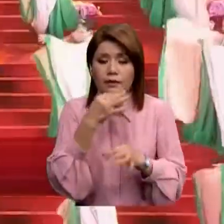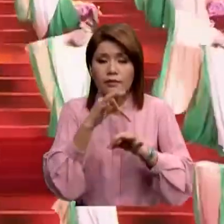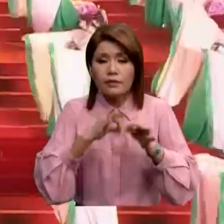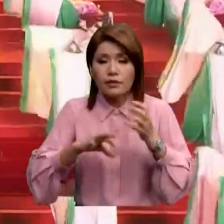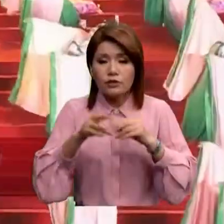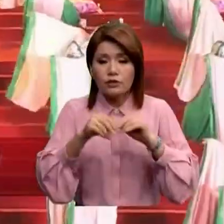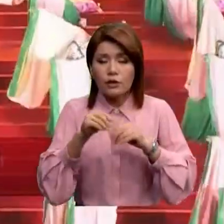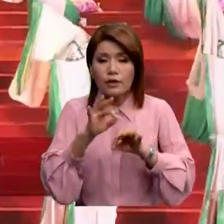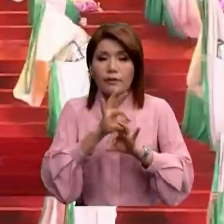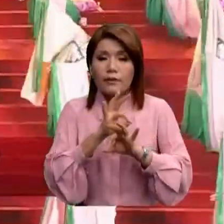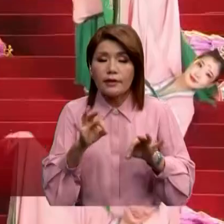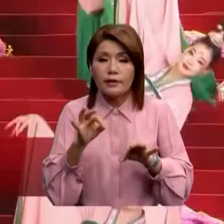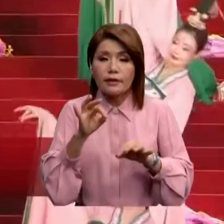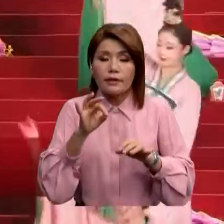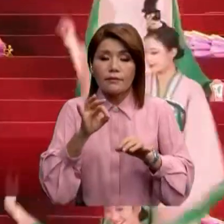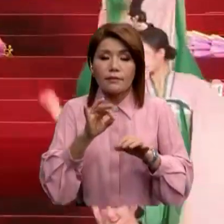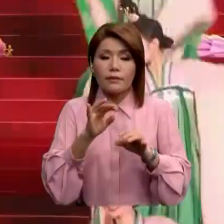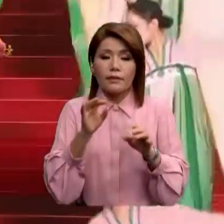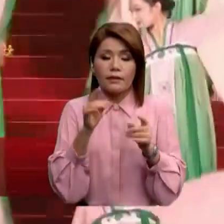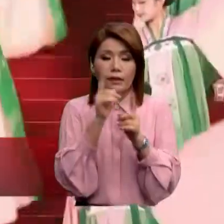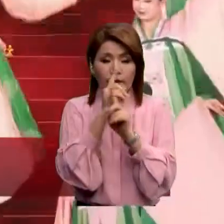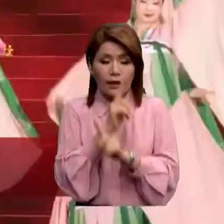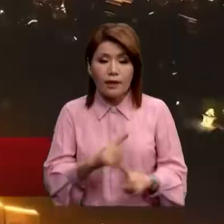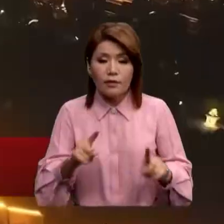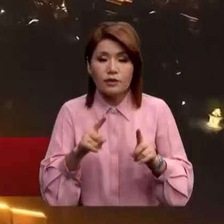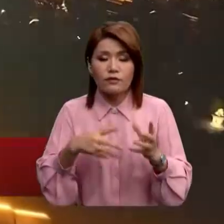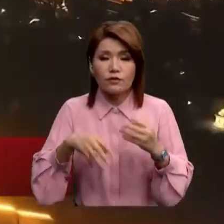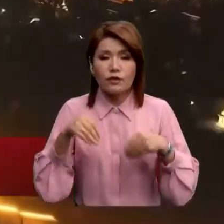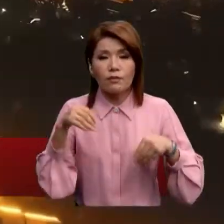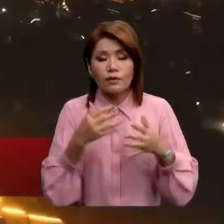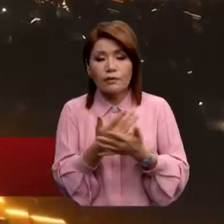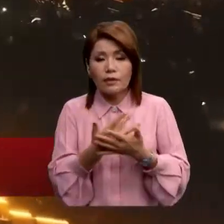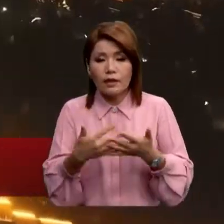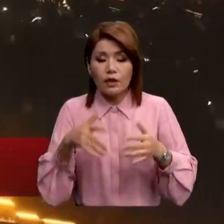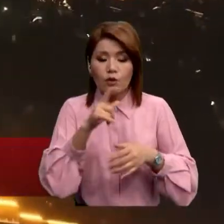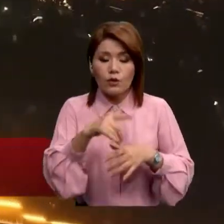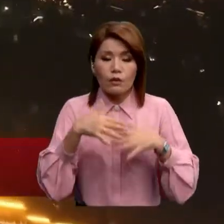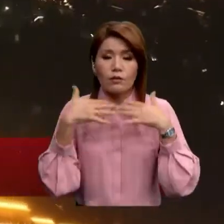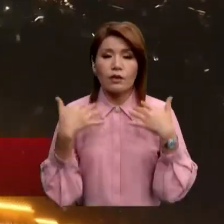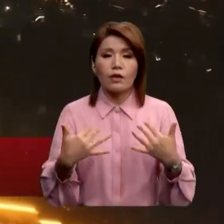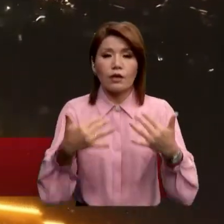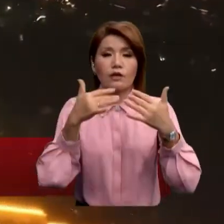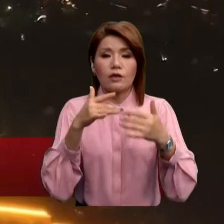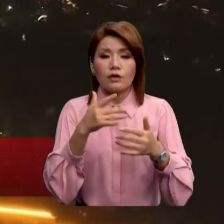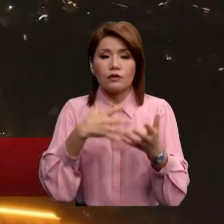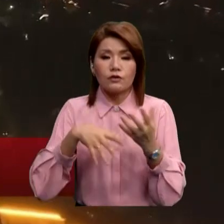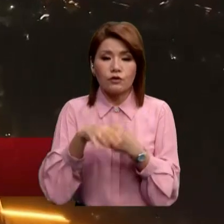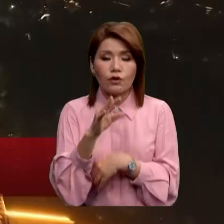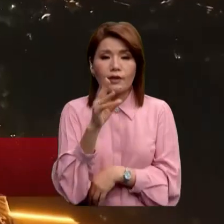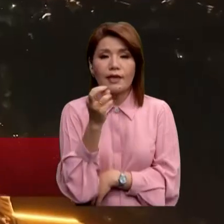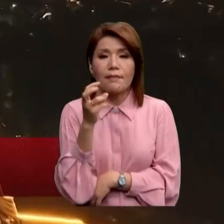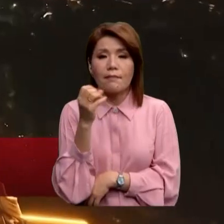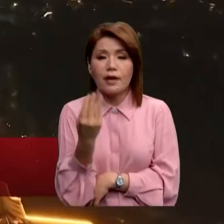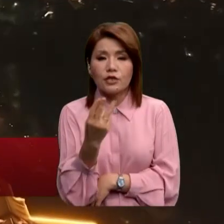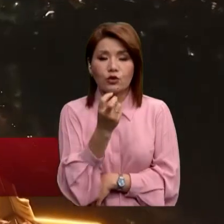представления стали изюминкой предстоящего события. На сцене перед многочисленными поклонниками выступил любимец миллионов Дюмаш